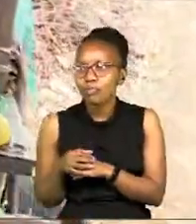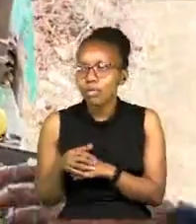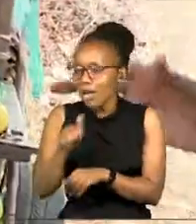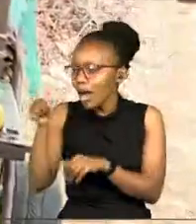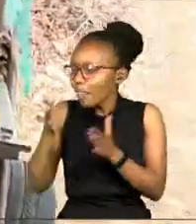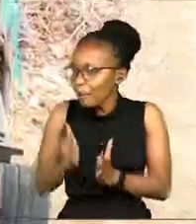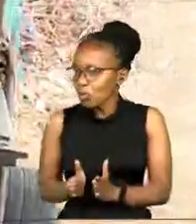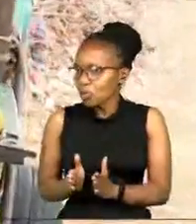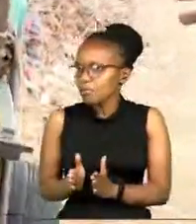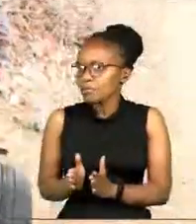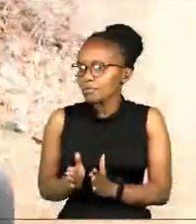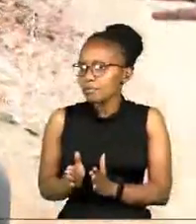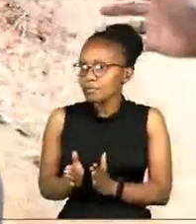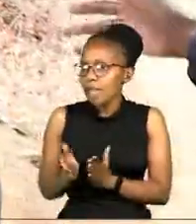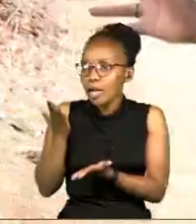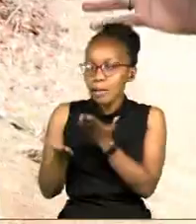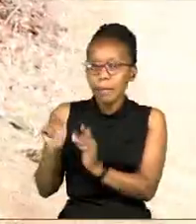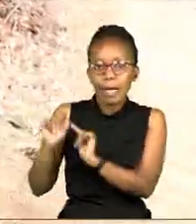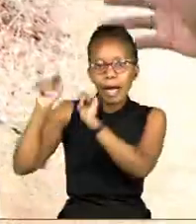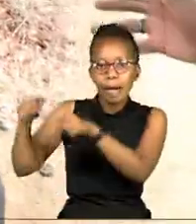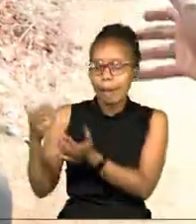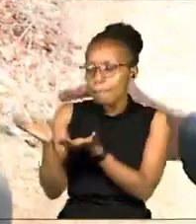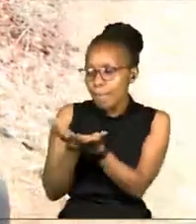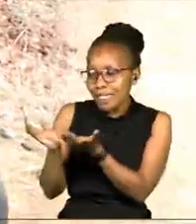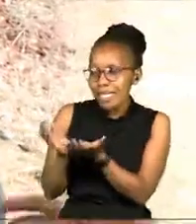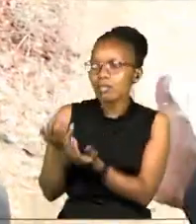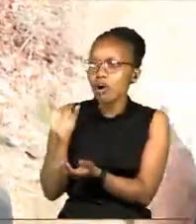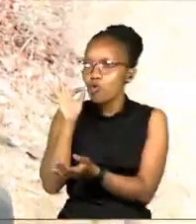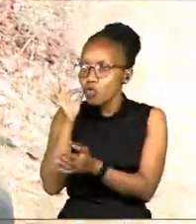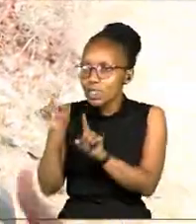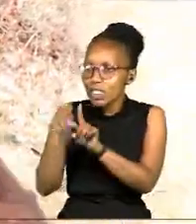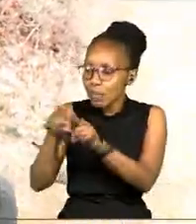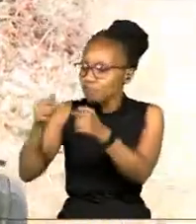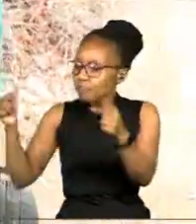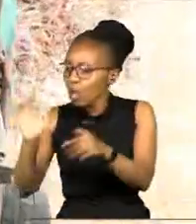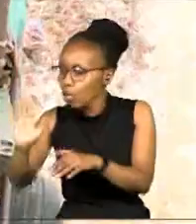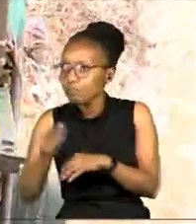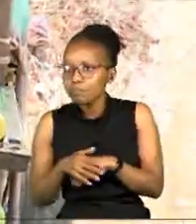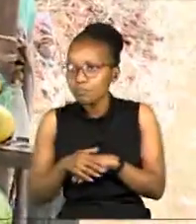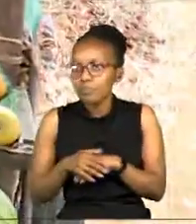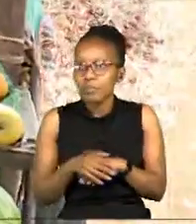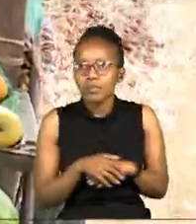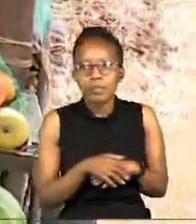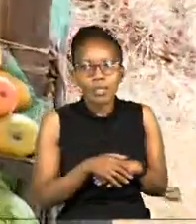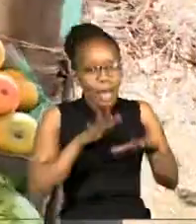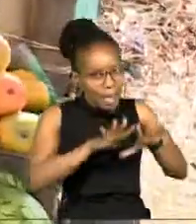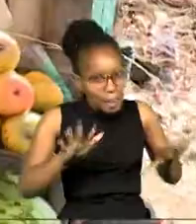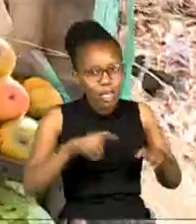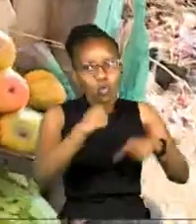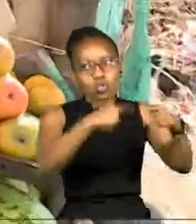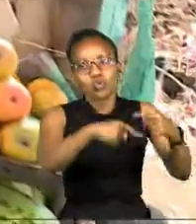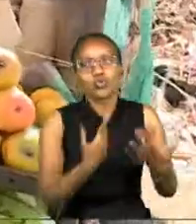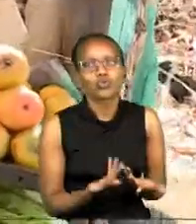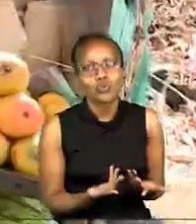mwingine akikuja aweke biashara ya matunda hapa kando kama wewe. Si hata kwa soko watu uendelea. Kwa